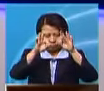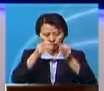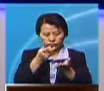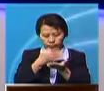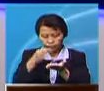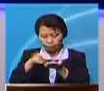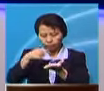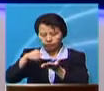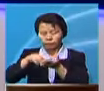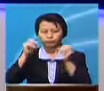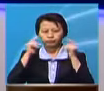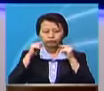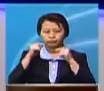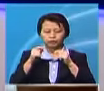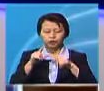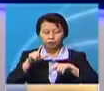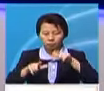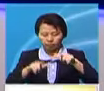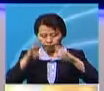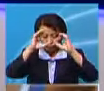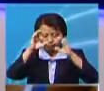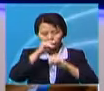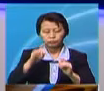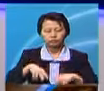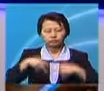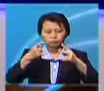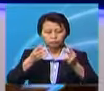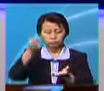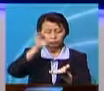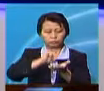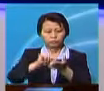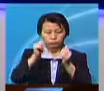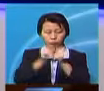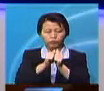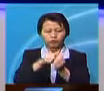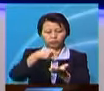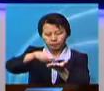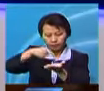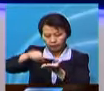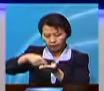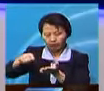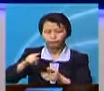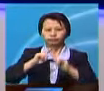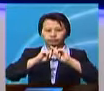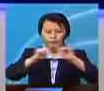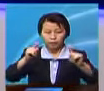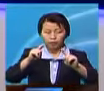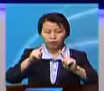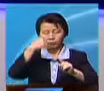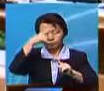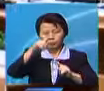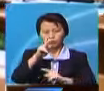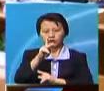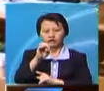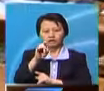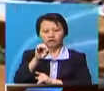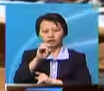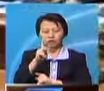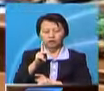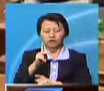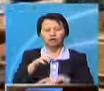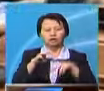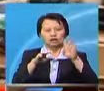perbelanjaan sektor swasta dan langkah kerajaan meningkatkan pendapatan boleh dibelanjakan. Bagaimanapun, unjuran KDNK tahun ini